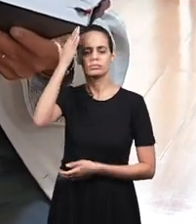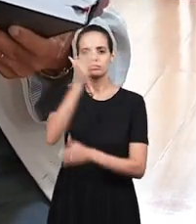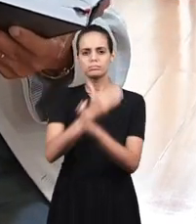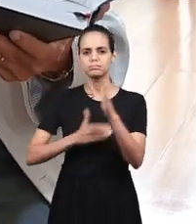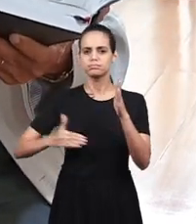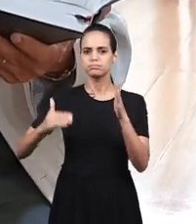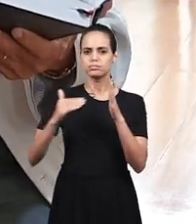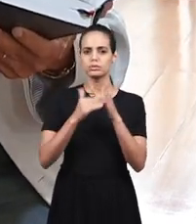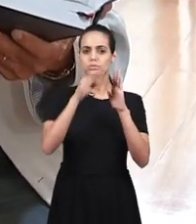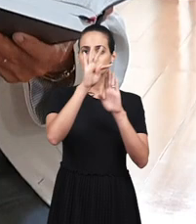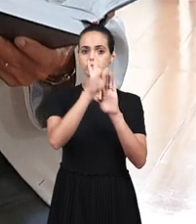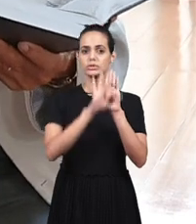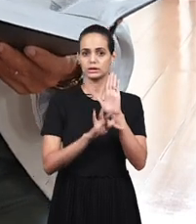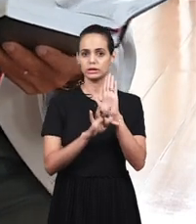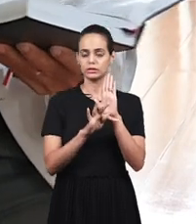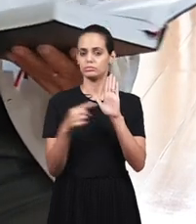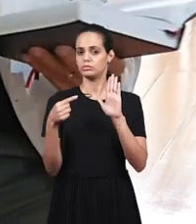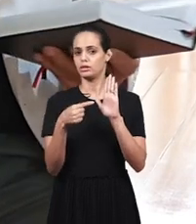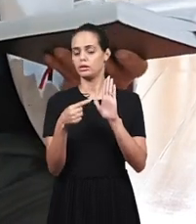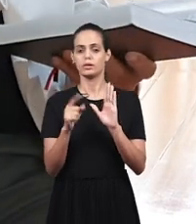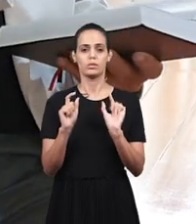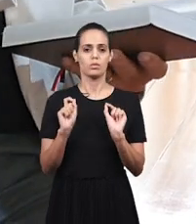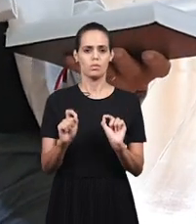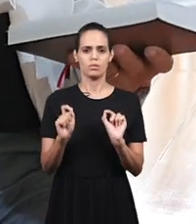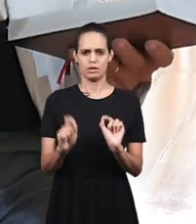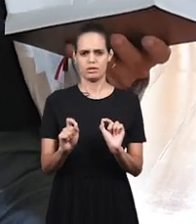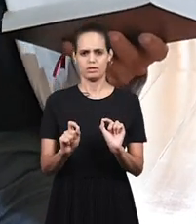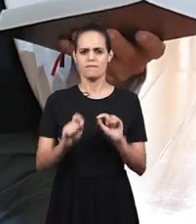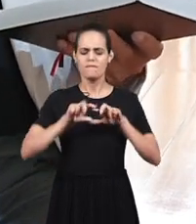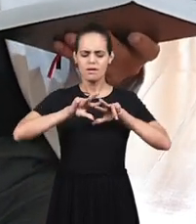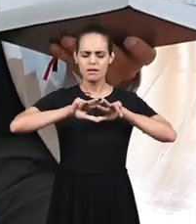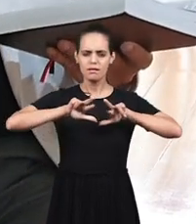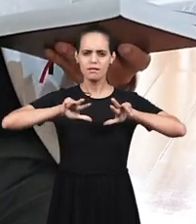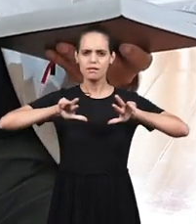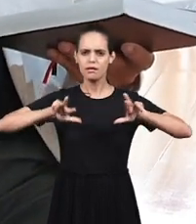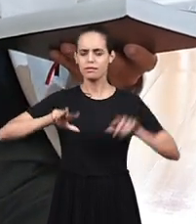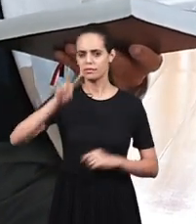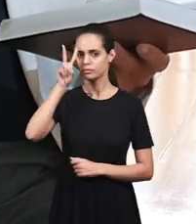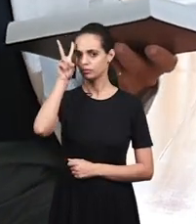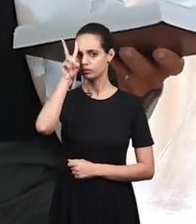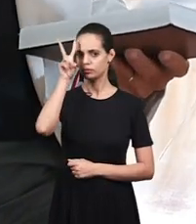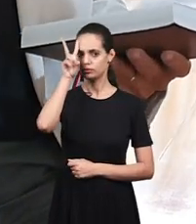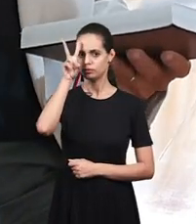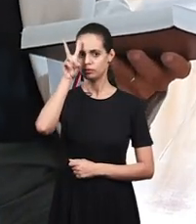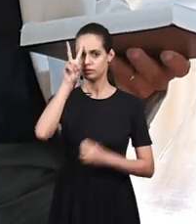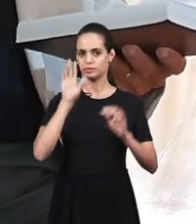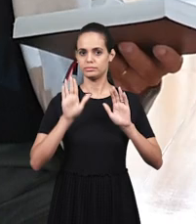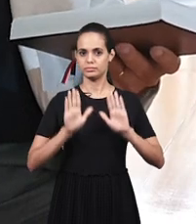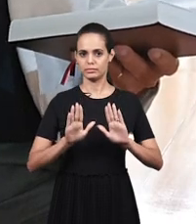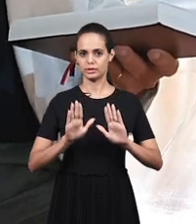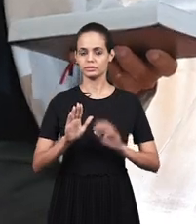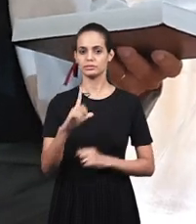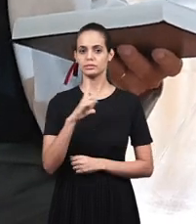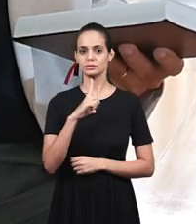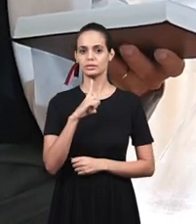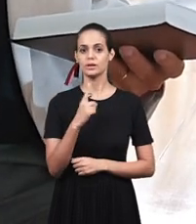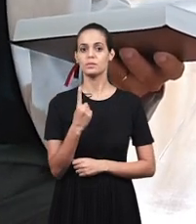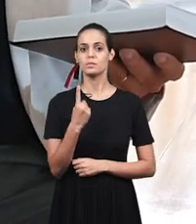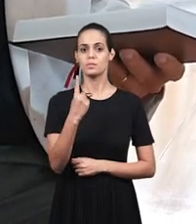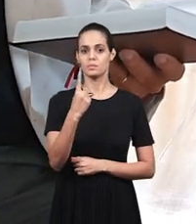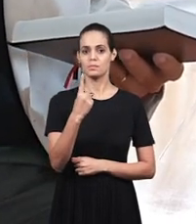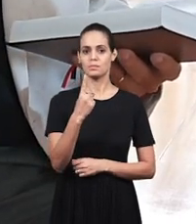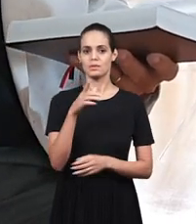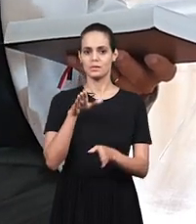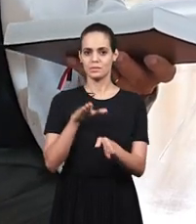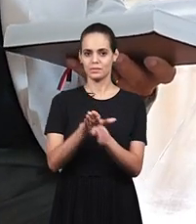И упомянуты были тексты. И есть очень много историй в Библии,